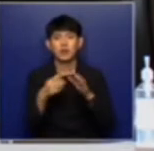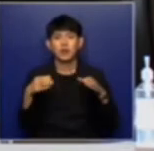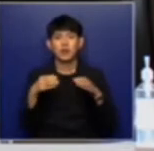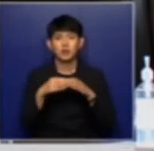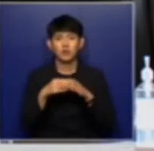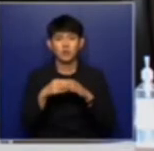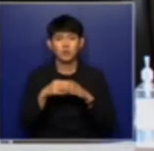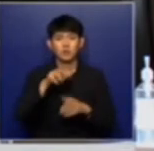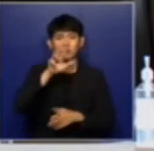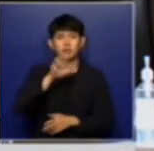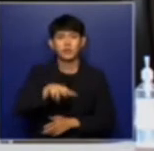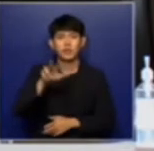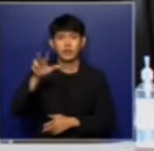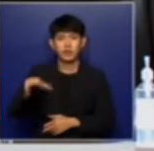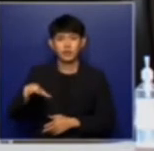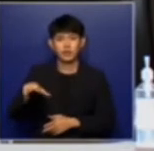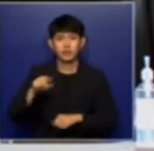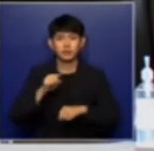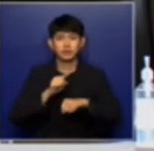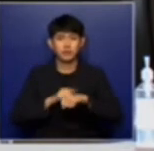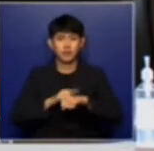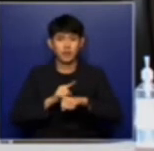พรรคเพื่อไทยค่ะท่านประการเวลาของดิฉัน 15